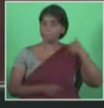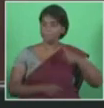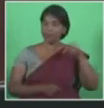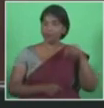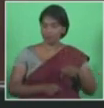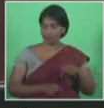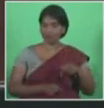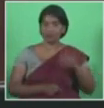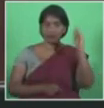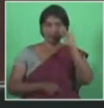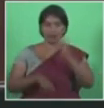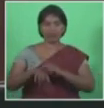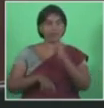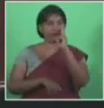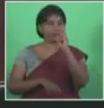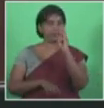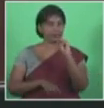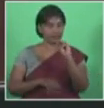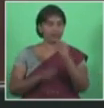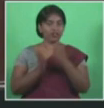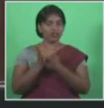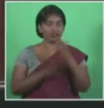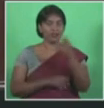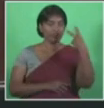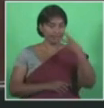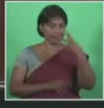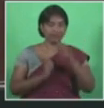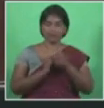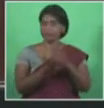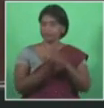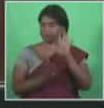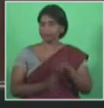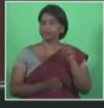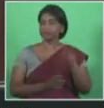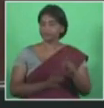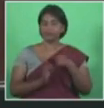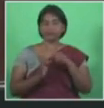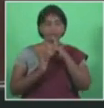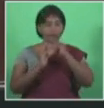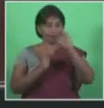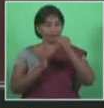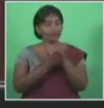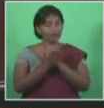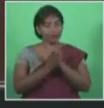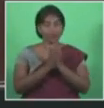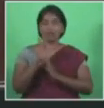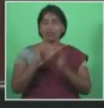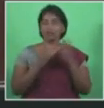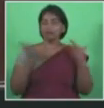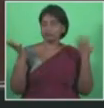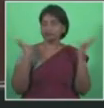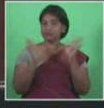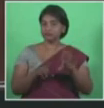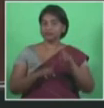ප්‍රධානත්වයෙන් අද දින අපරභාග 2:30ට කාර්යක සභා කාමර අංක 2හිදී පැවැත්වීමට නියමිත බැවින් ආරාධනා ලැබ ඇති සියලුම මන්ත්‍රීවරයන්ට ඒ සඳහා